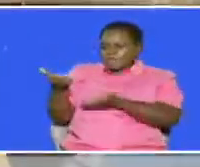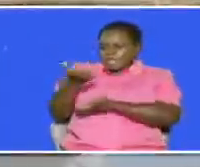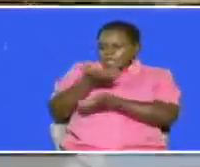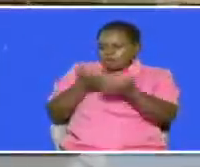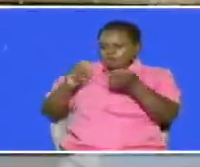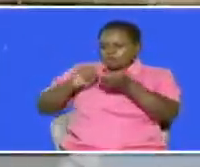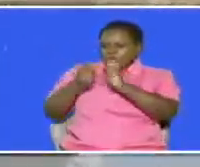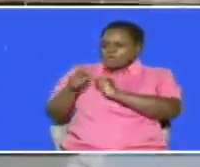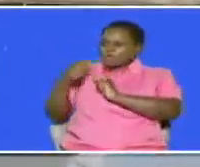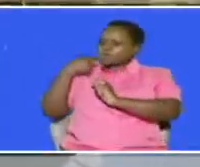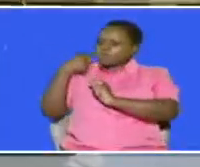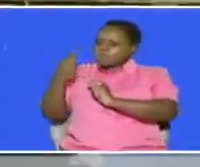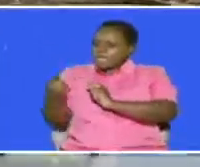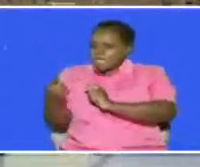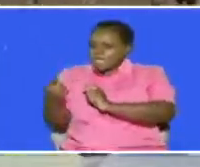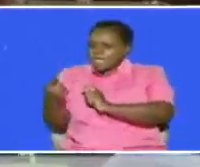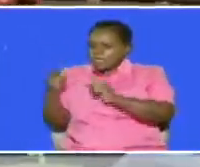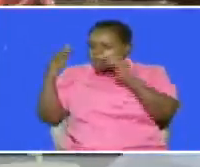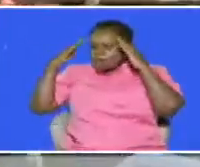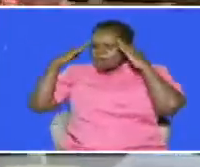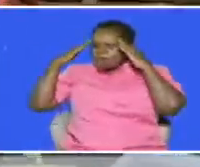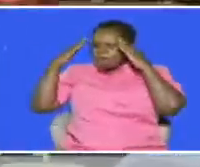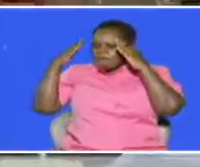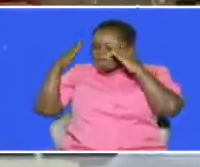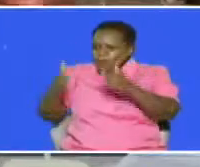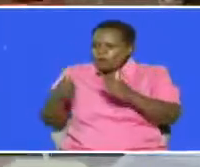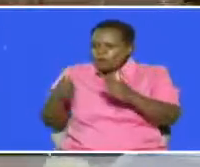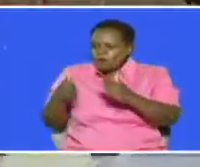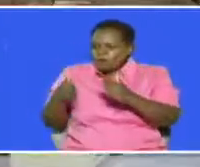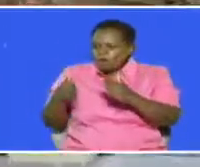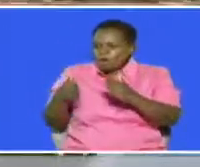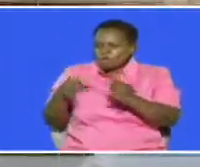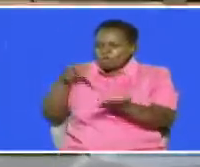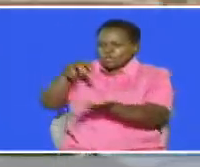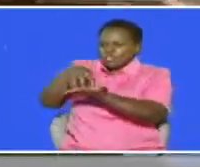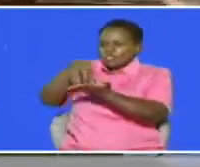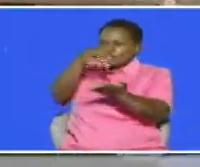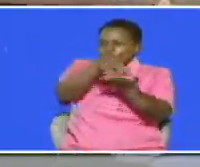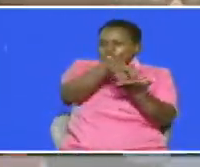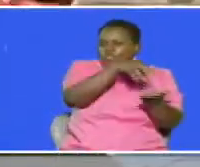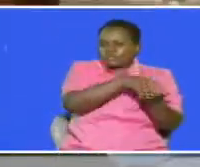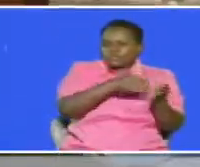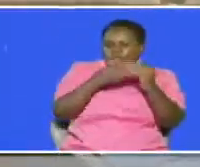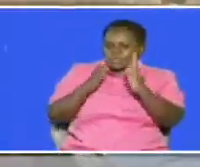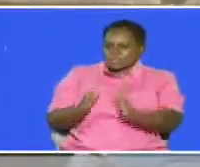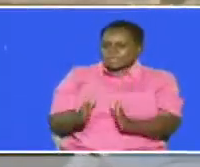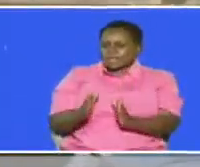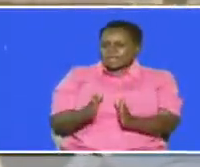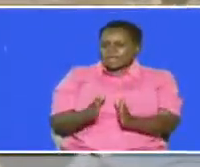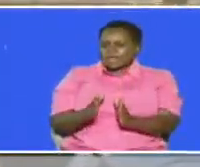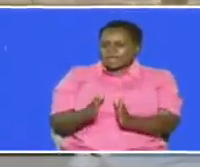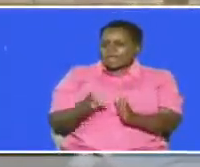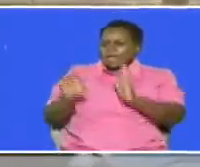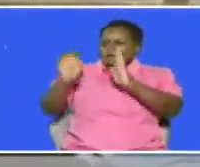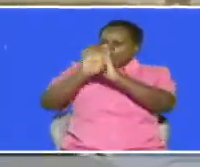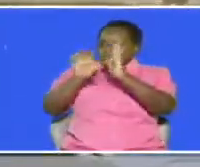economy. Nini mnasema ati priority ni kupanga mambo ya vyeo ya viongozi? Ati mambo ni kubadilisha